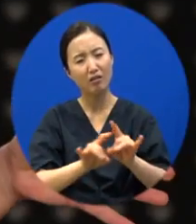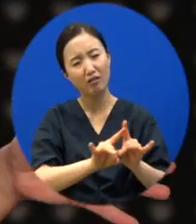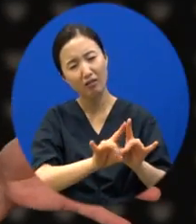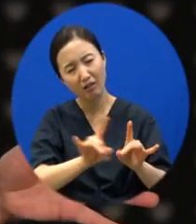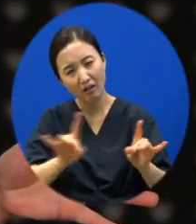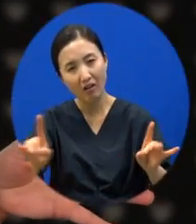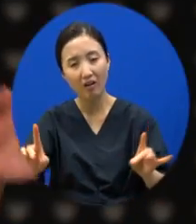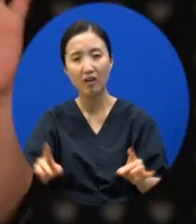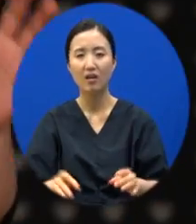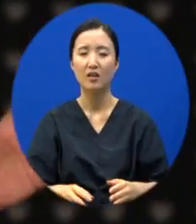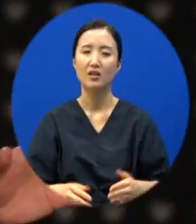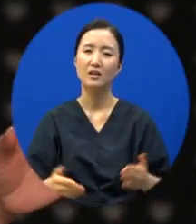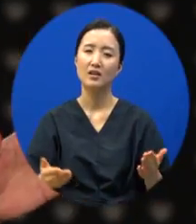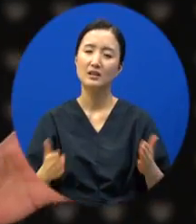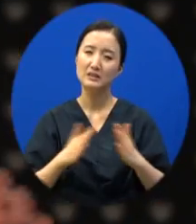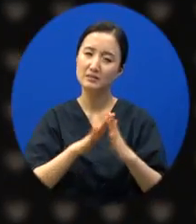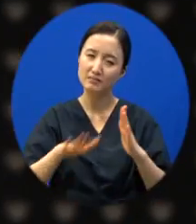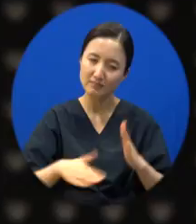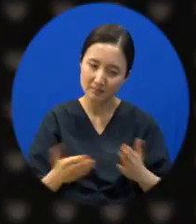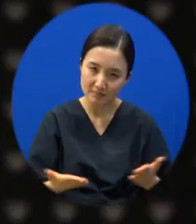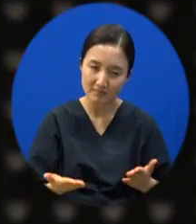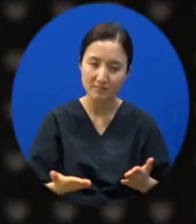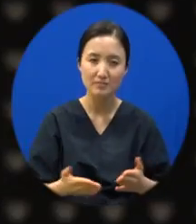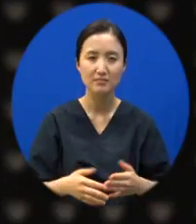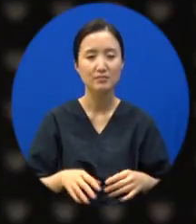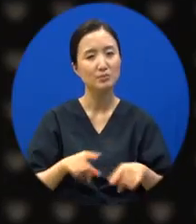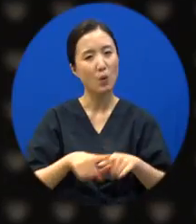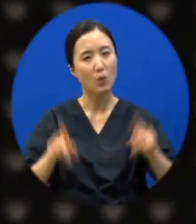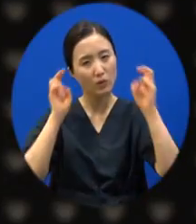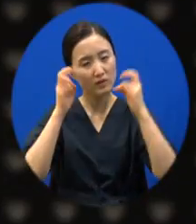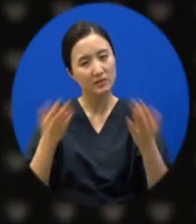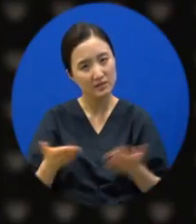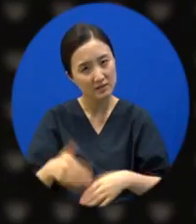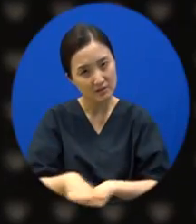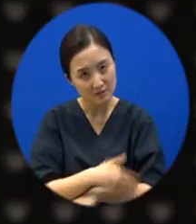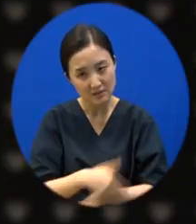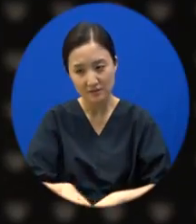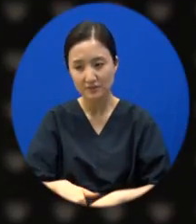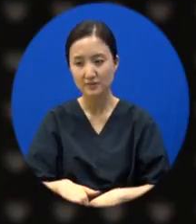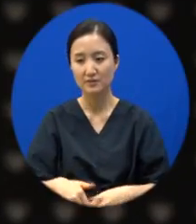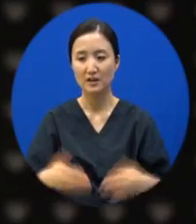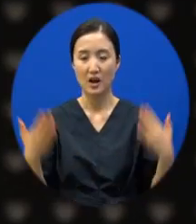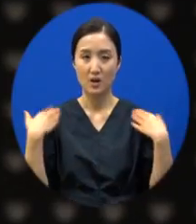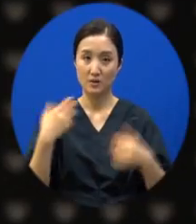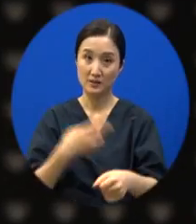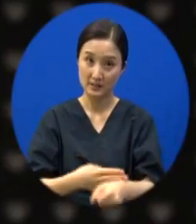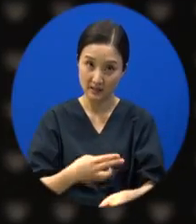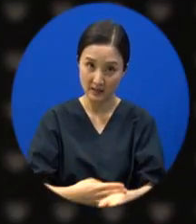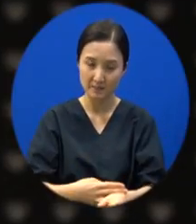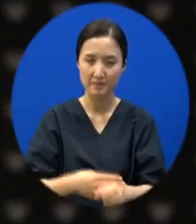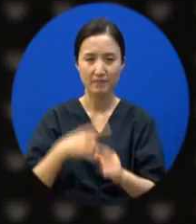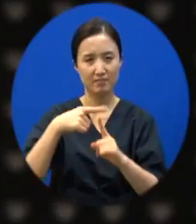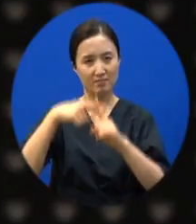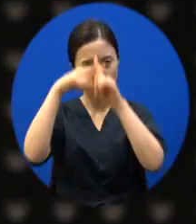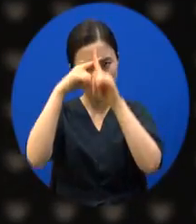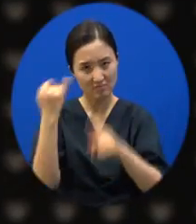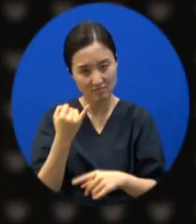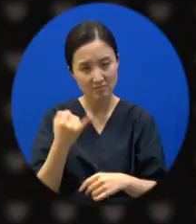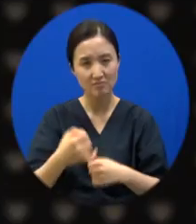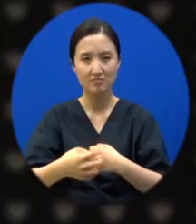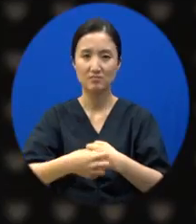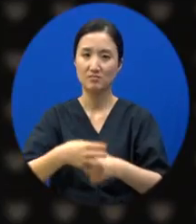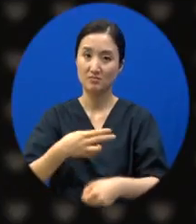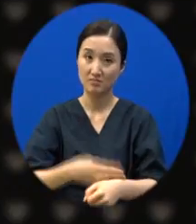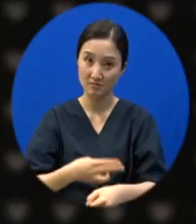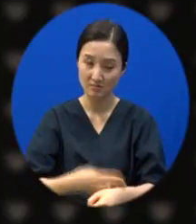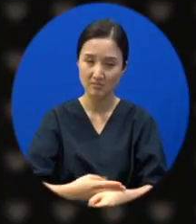뭐 주부부터, 평범한 주부부터 일반 회사원, 그리고 뭐 선생님, 간호사, 뭐